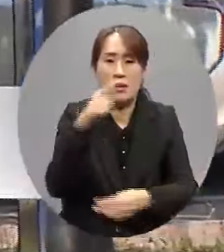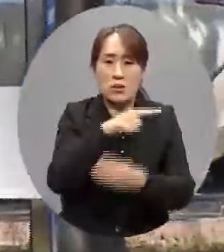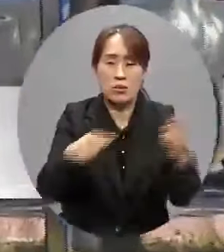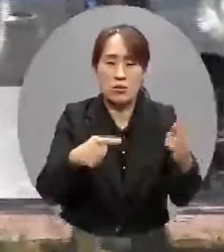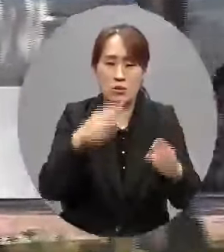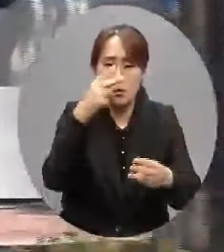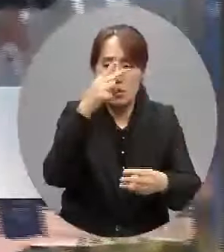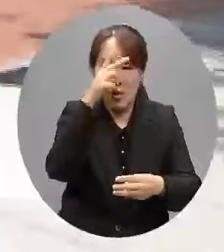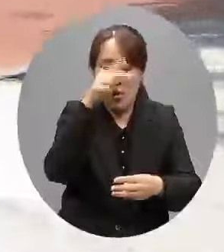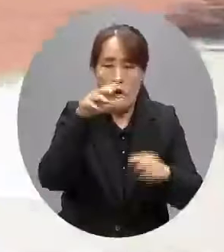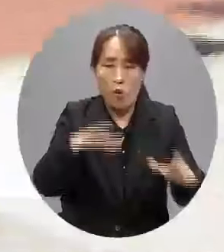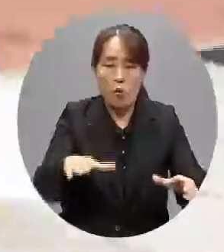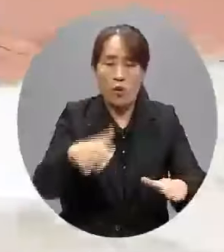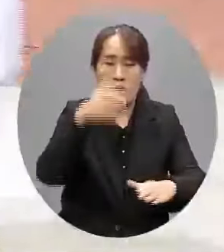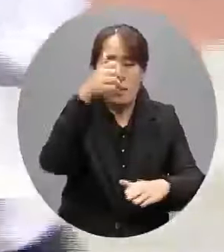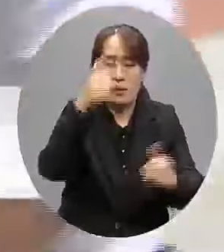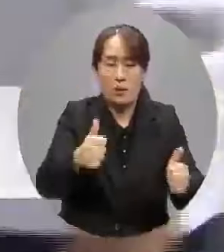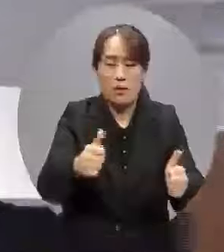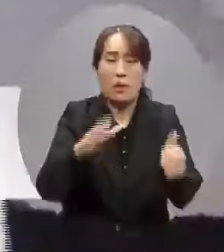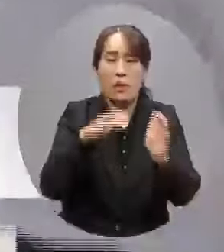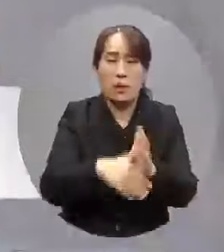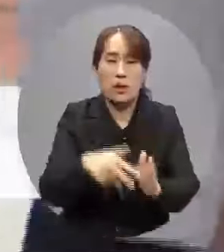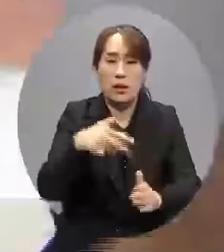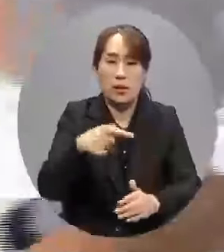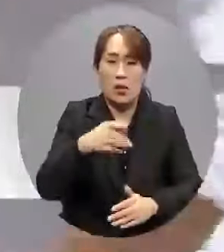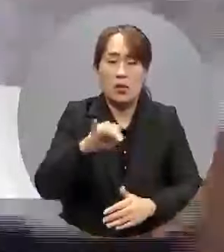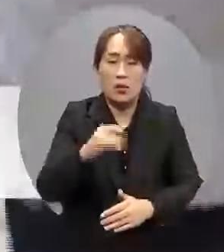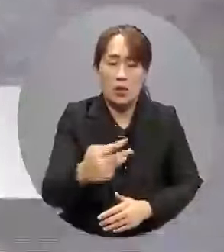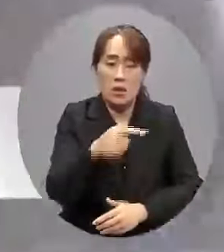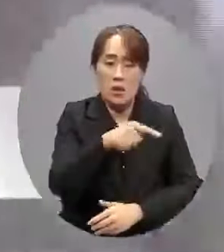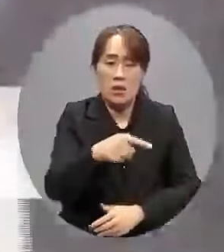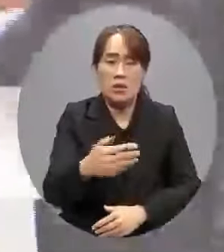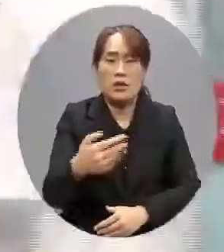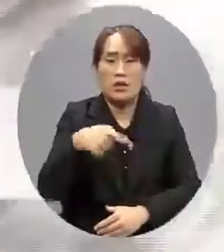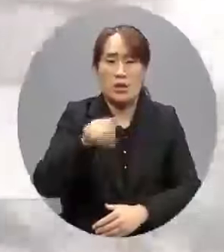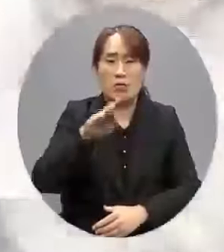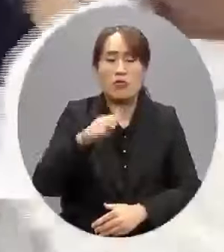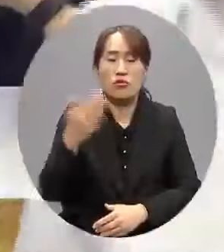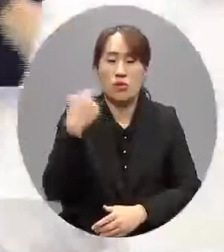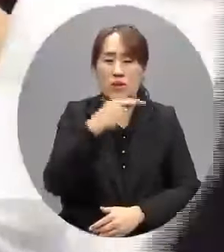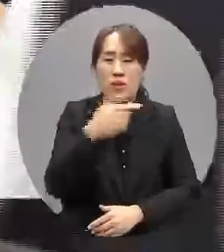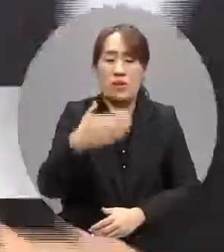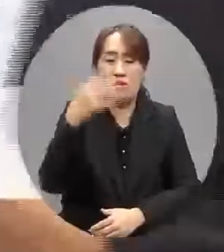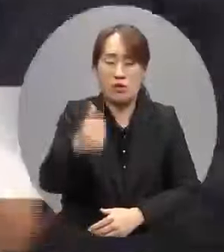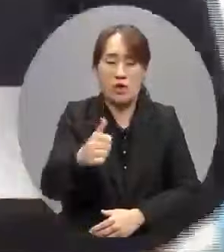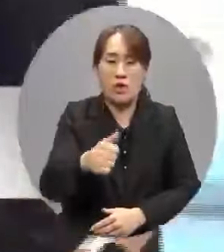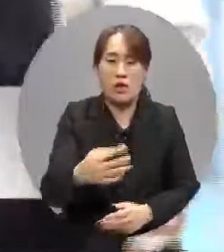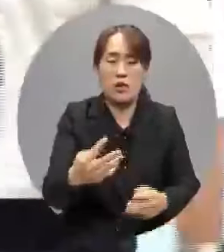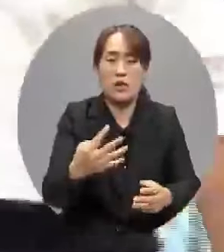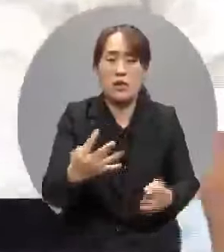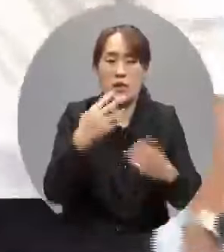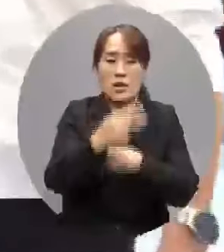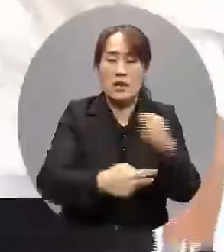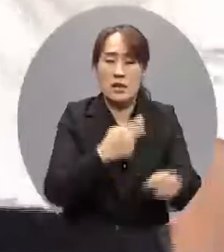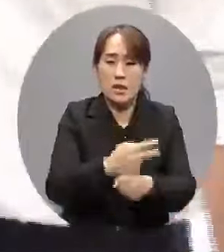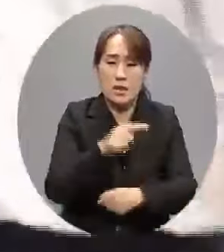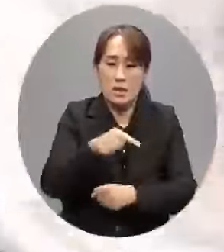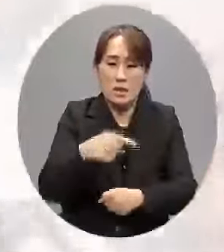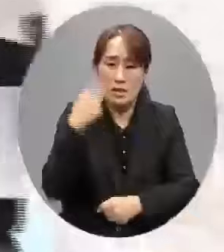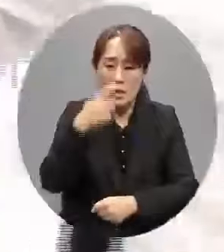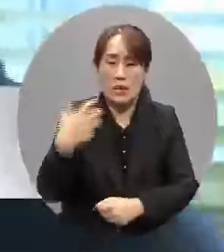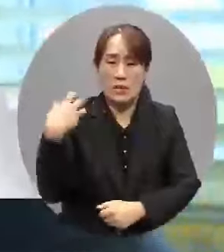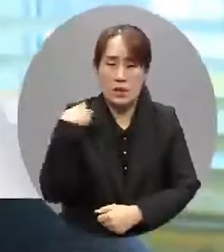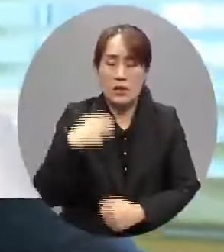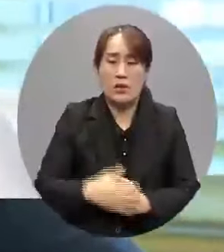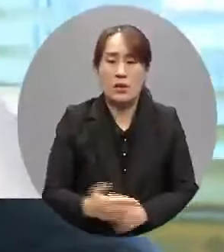지검은 오늘 열린 결심 공판에서 서정일 전 청주 서부 소방서장에게 징역 인연을 참차 당시 상황실장을